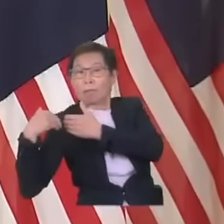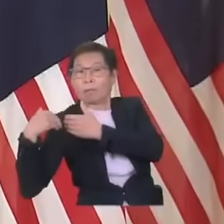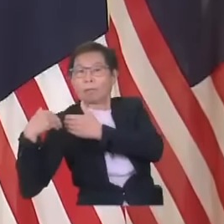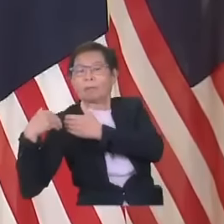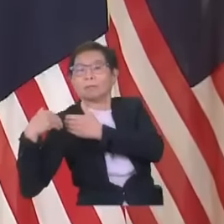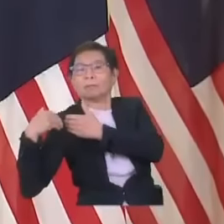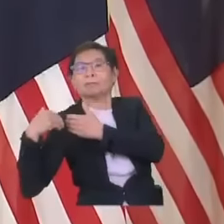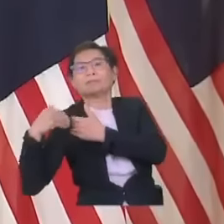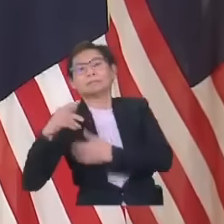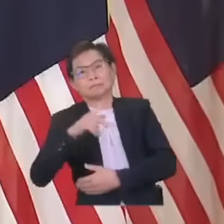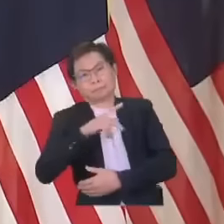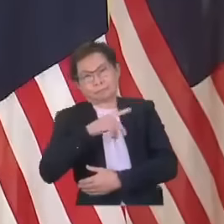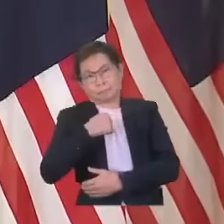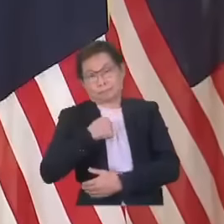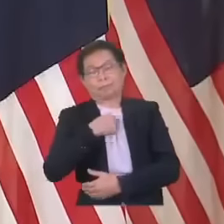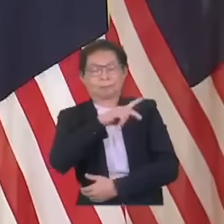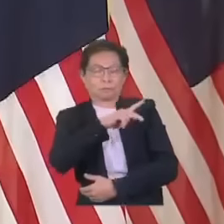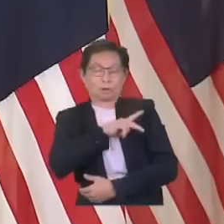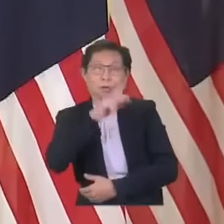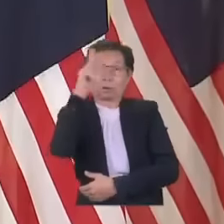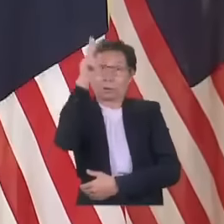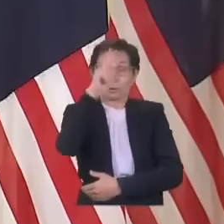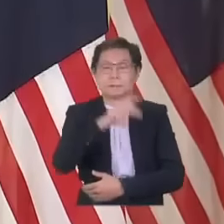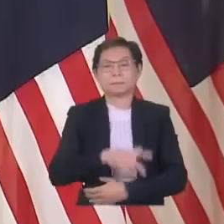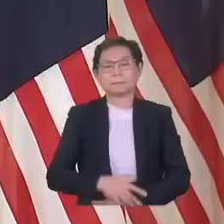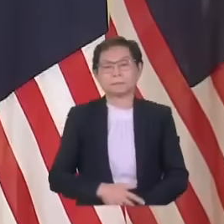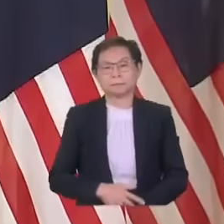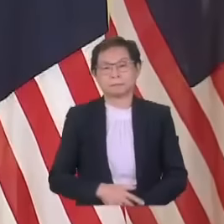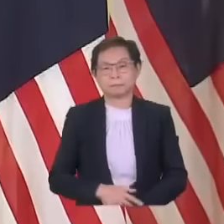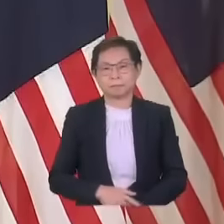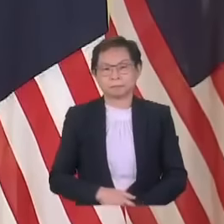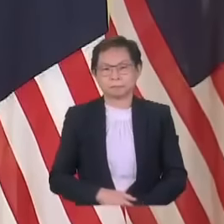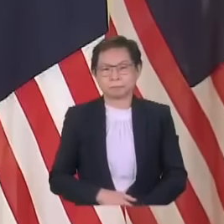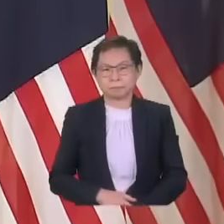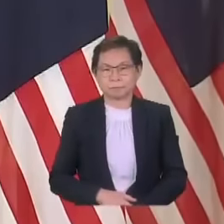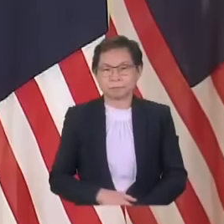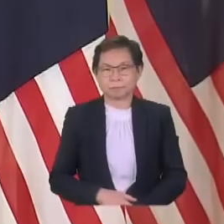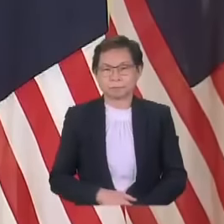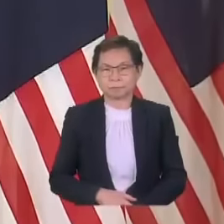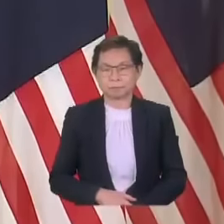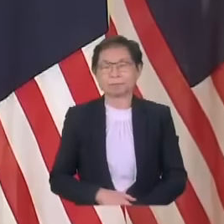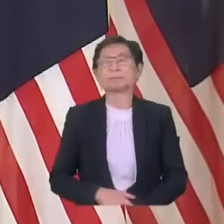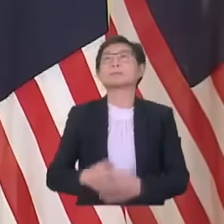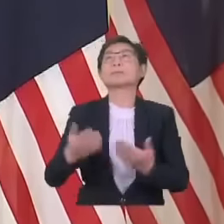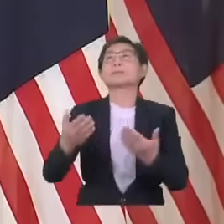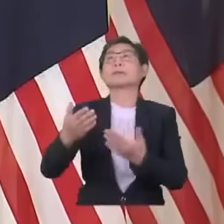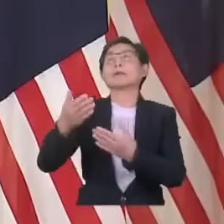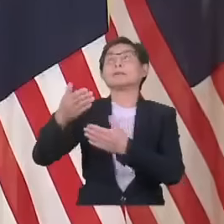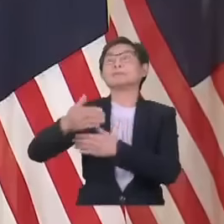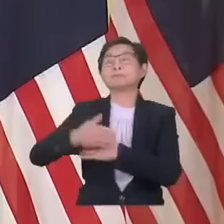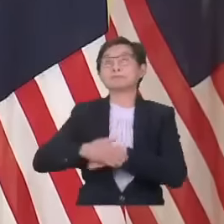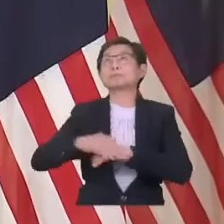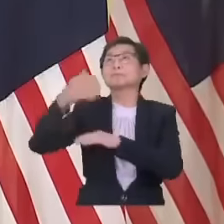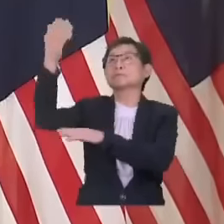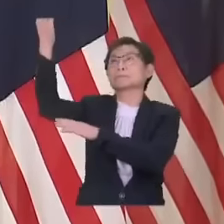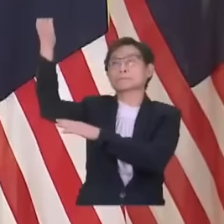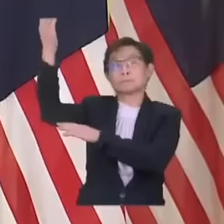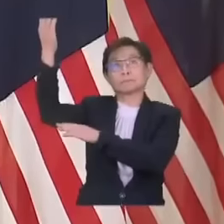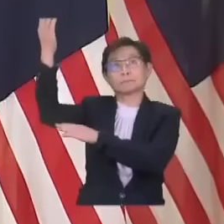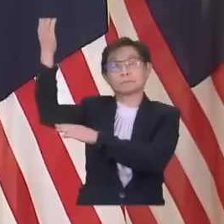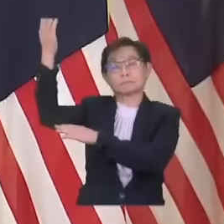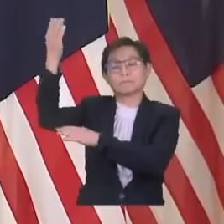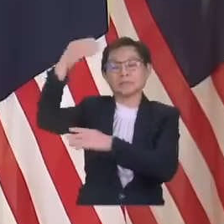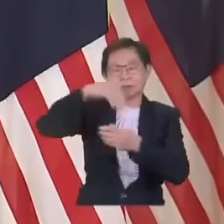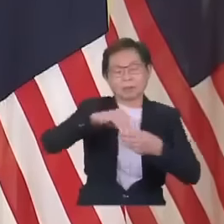ketua kerajaan mengambil Ibrah firman Allah Subhanahu Wa Ta'ala dalam